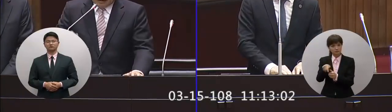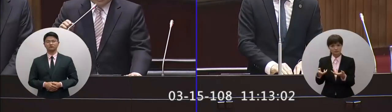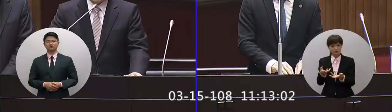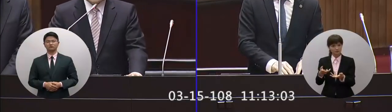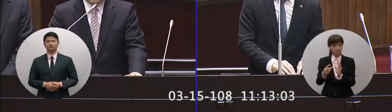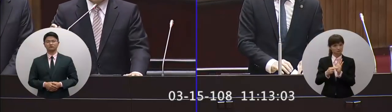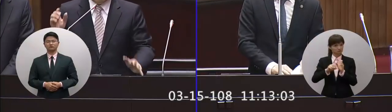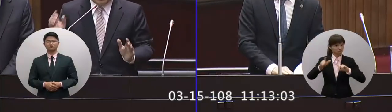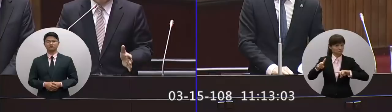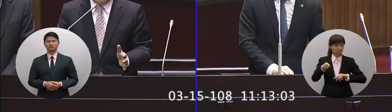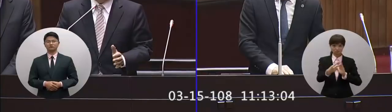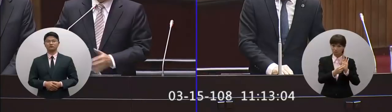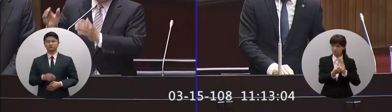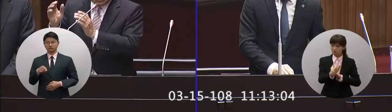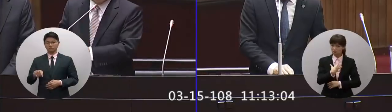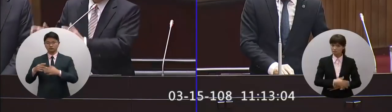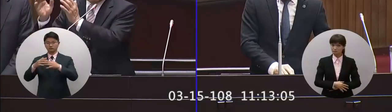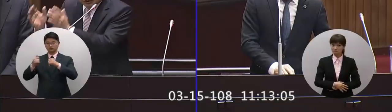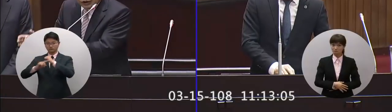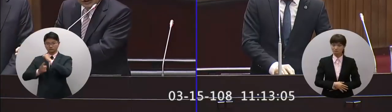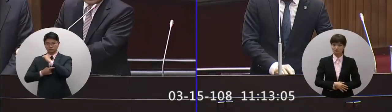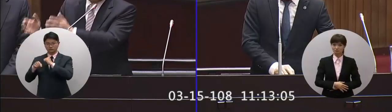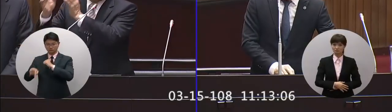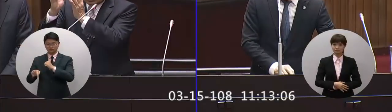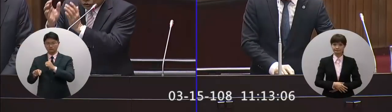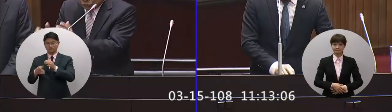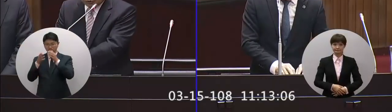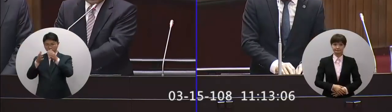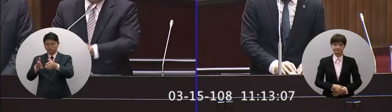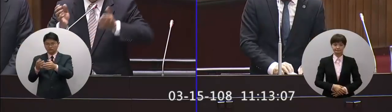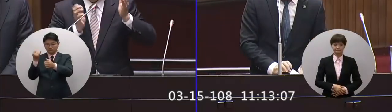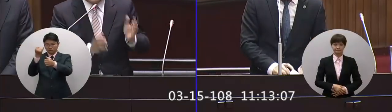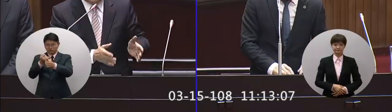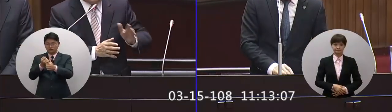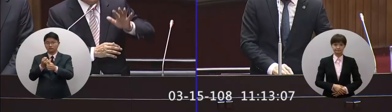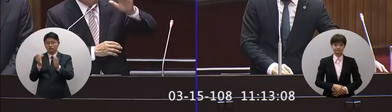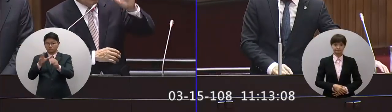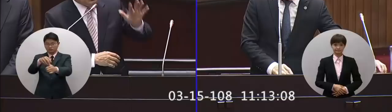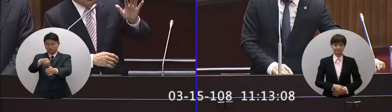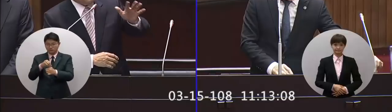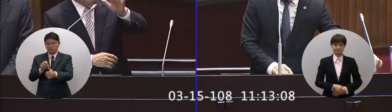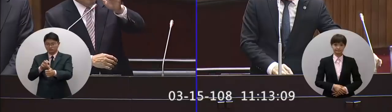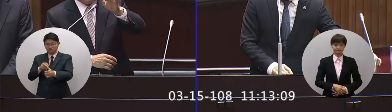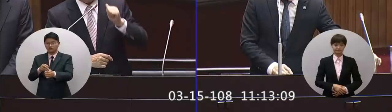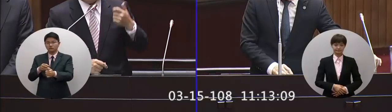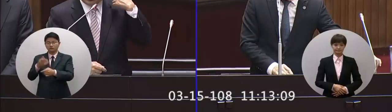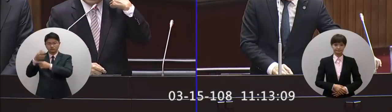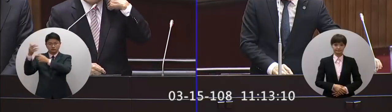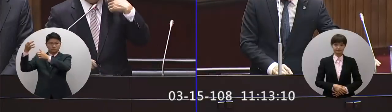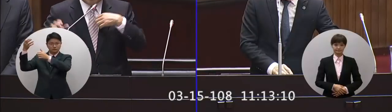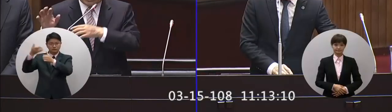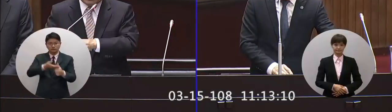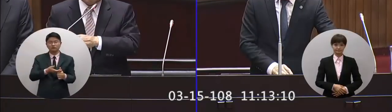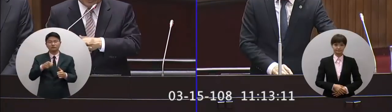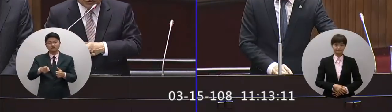可解说一下？ 这是因为民法就婚姻、收养、继承，拢有一种无同的